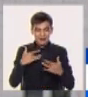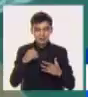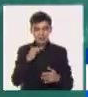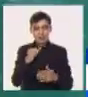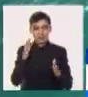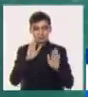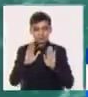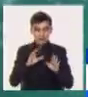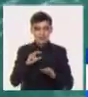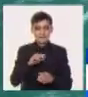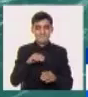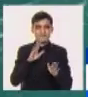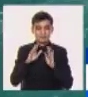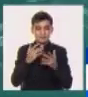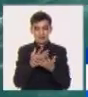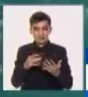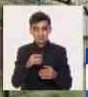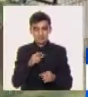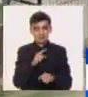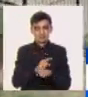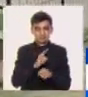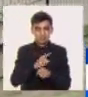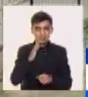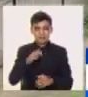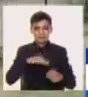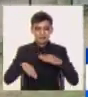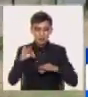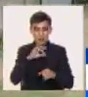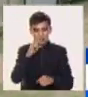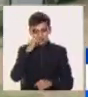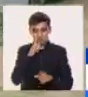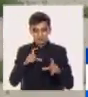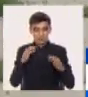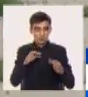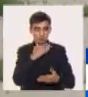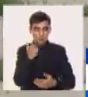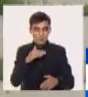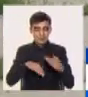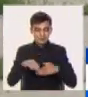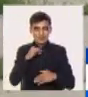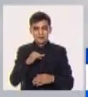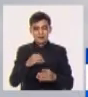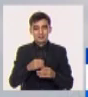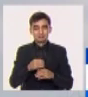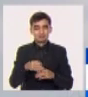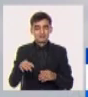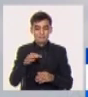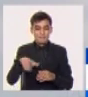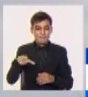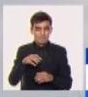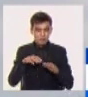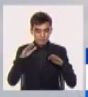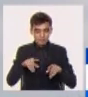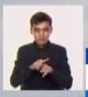выставки. Казахстанцам не разрешили посещать бассейны, городские и общественные пляжи, открытые аквапарки и религиозные